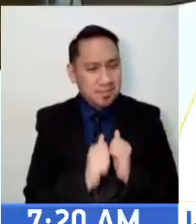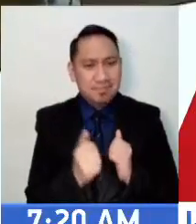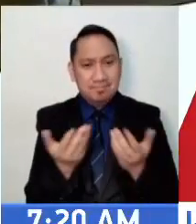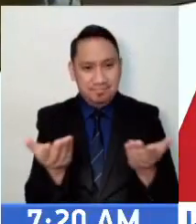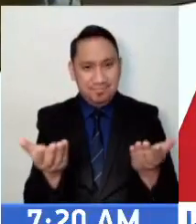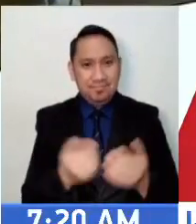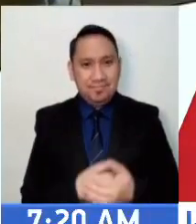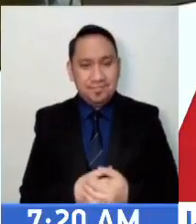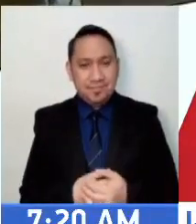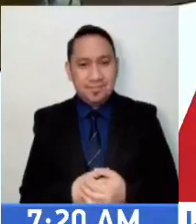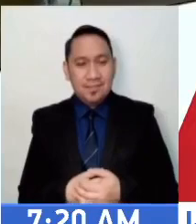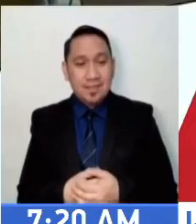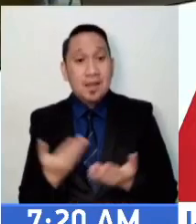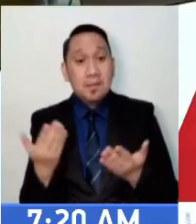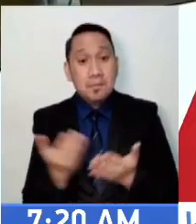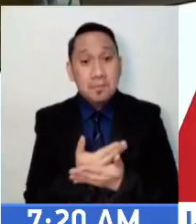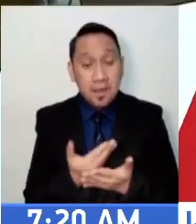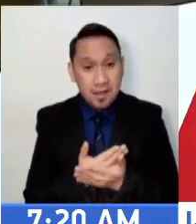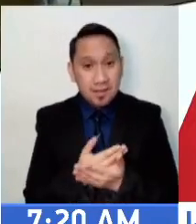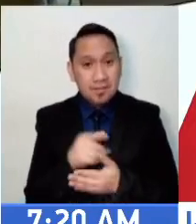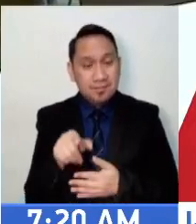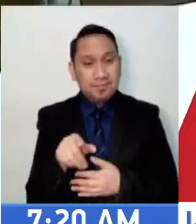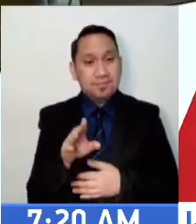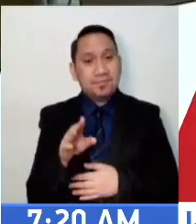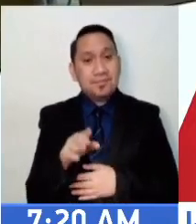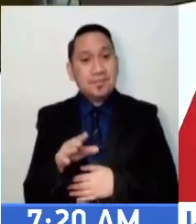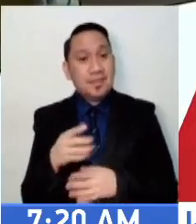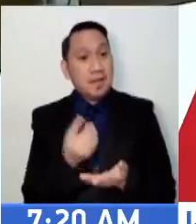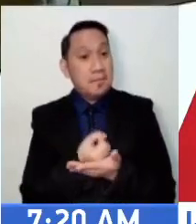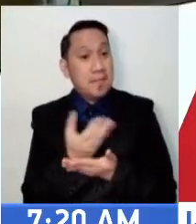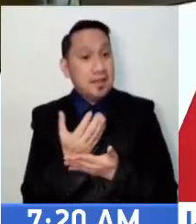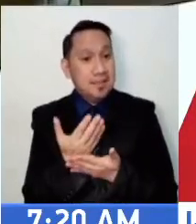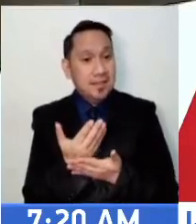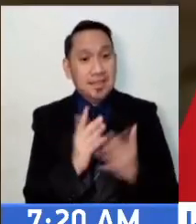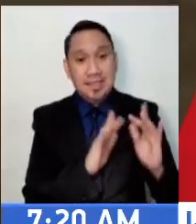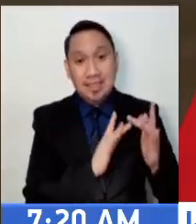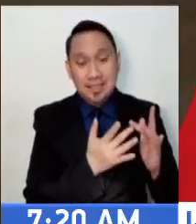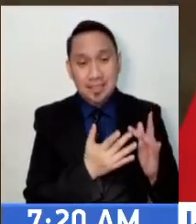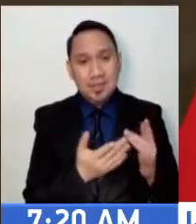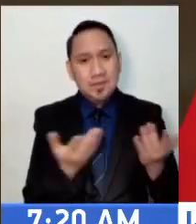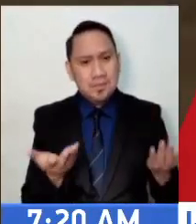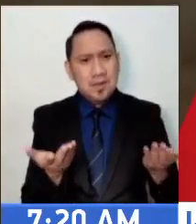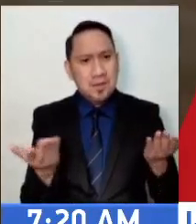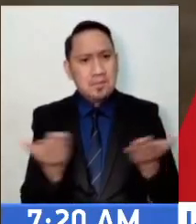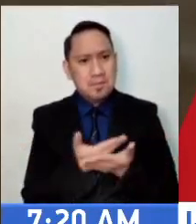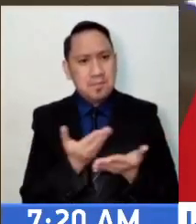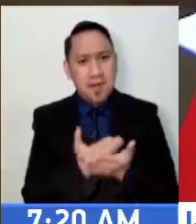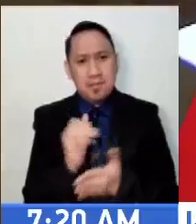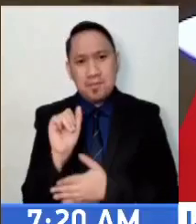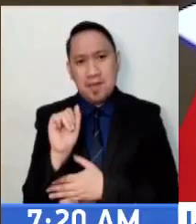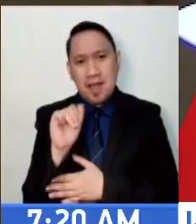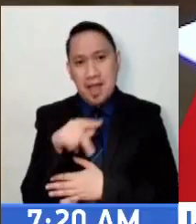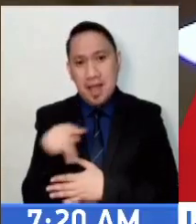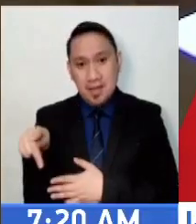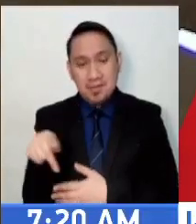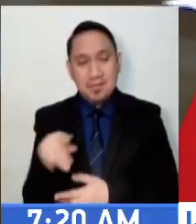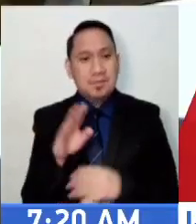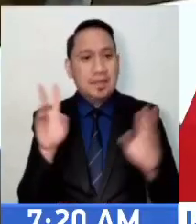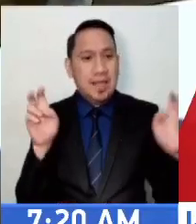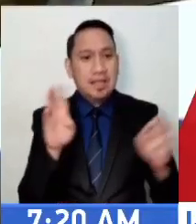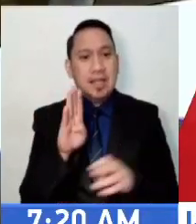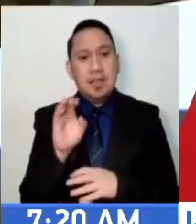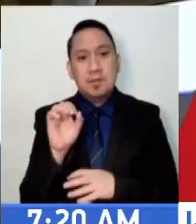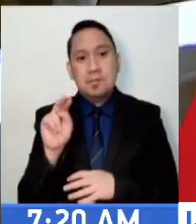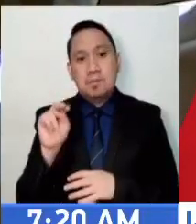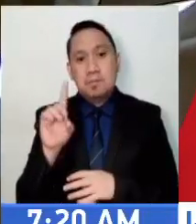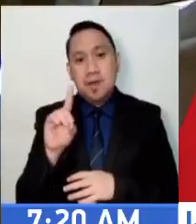May bago ka bang kabonding online? Baka magustuhan mo ang bagong social media app na Bondee. Hindi lang add friends